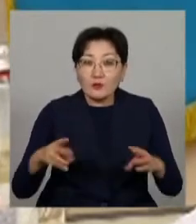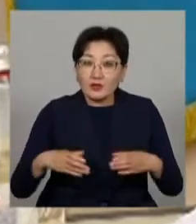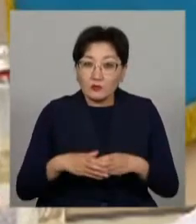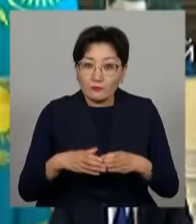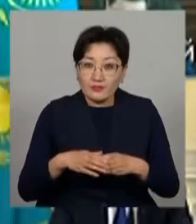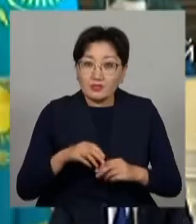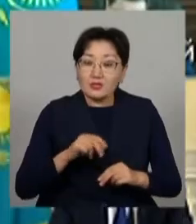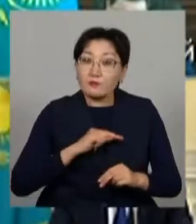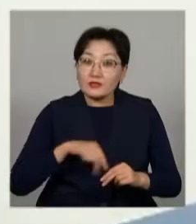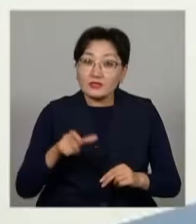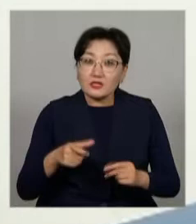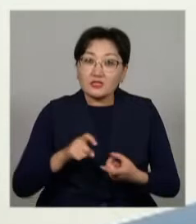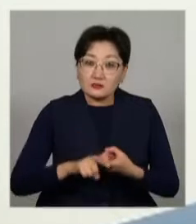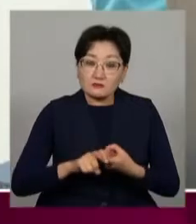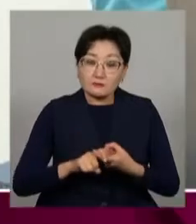қатысты.